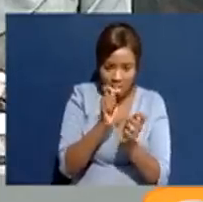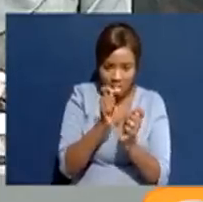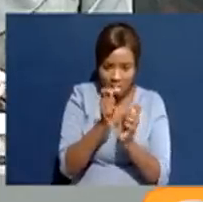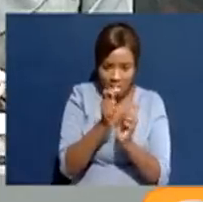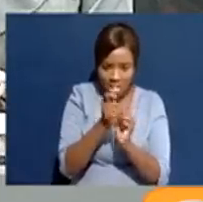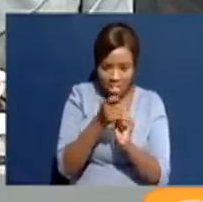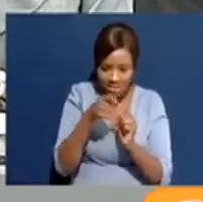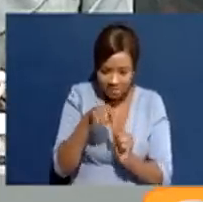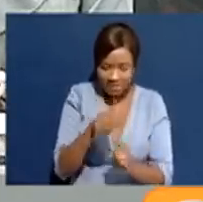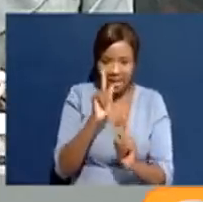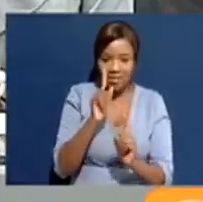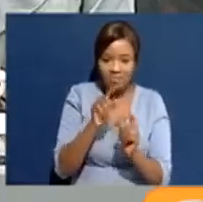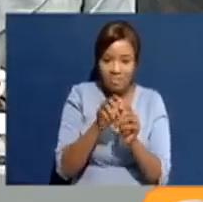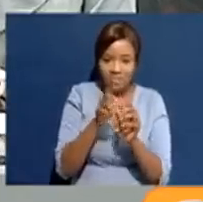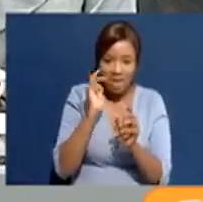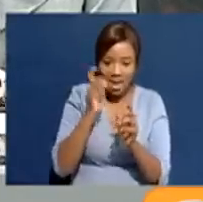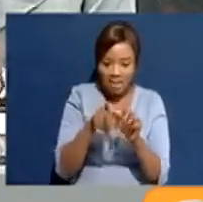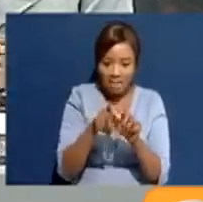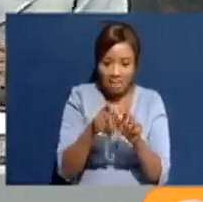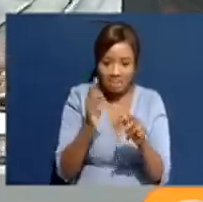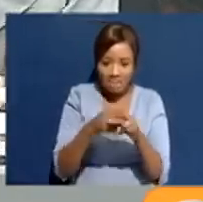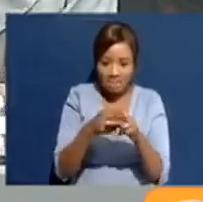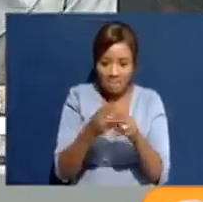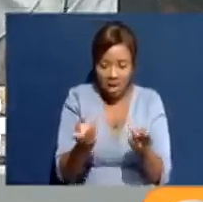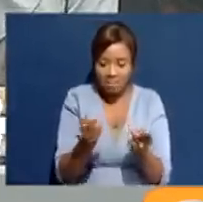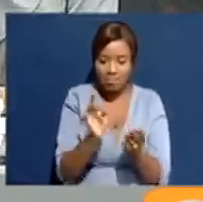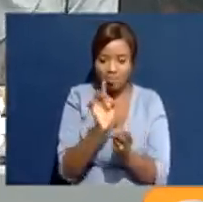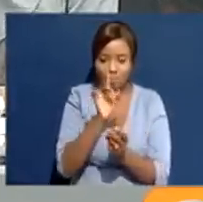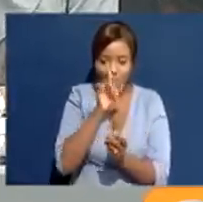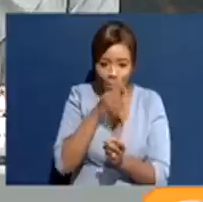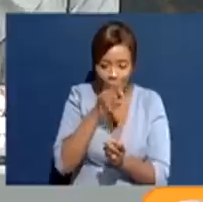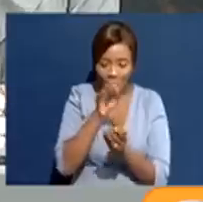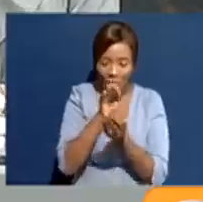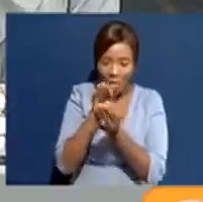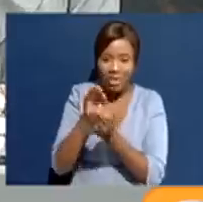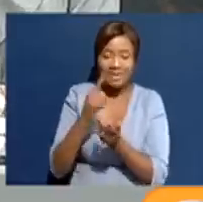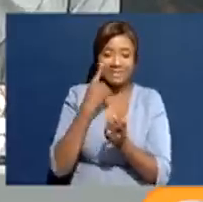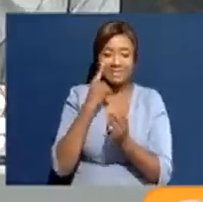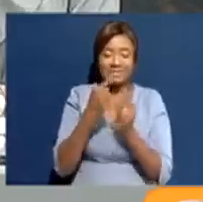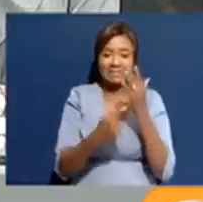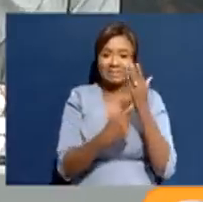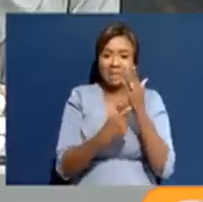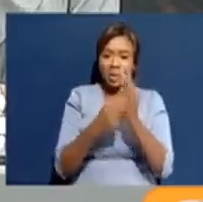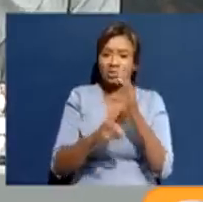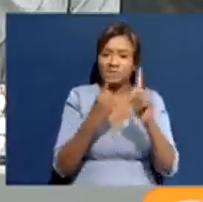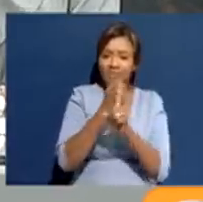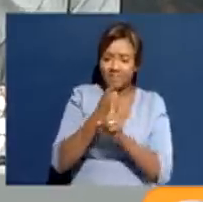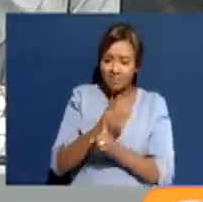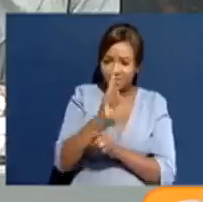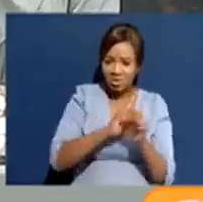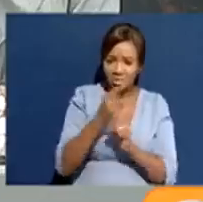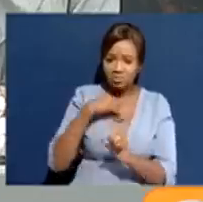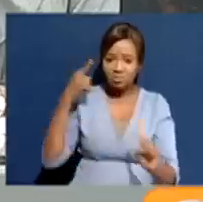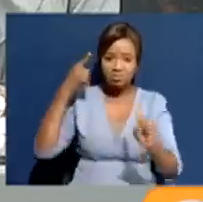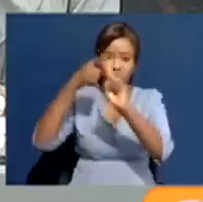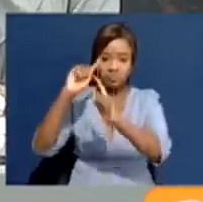Na hizo ni baadhi tu ya labda pengine falsafa kutoka kwa wataalamu nchini Israel ambao wanalenga kubadilisha